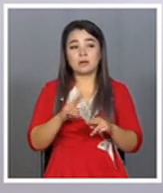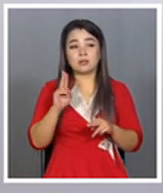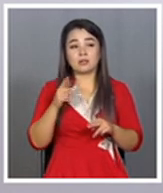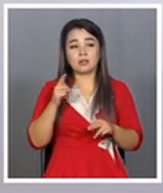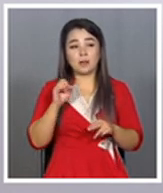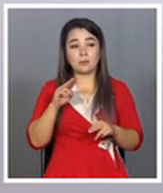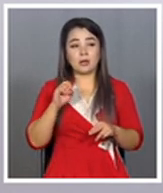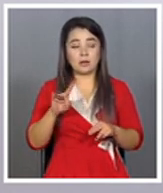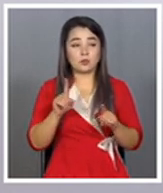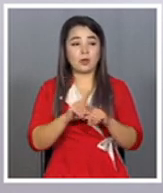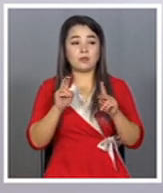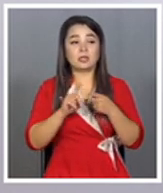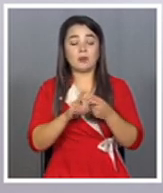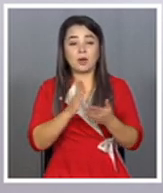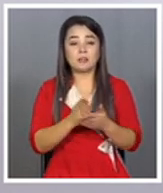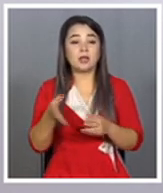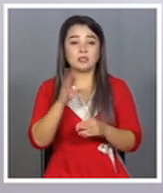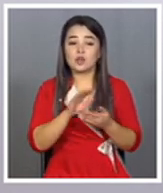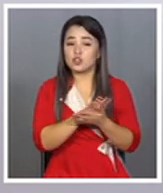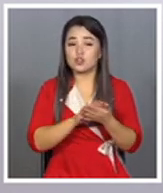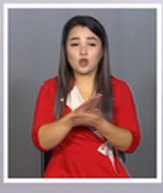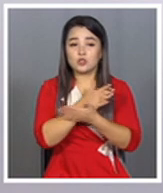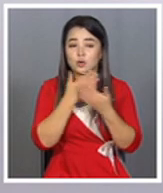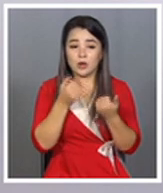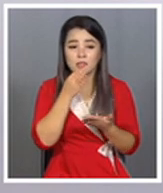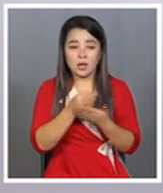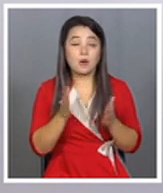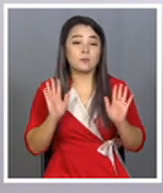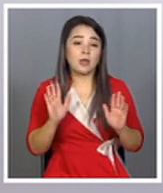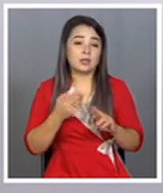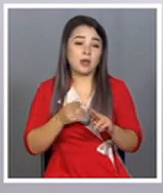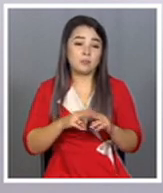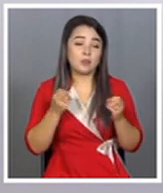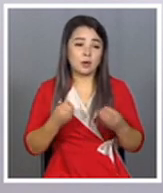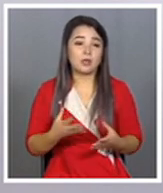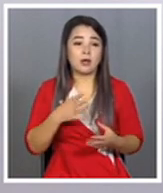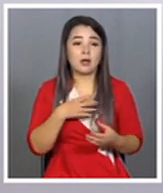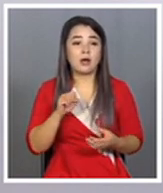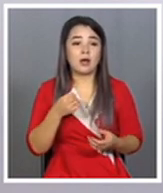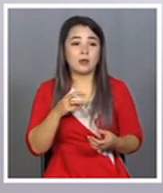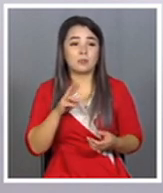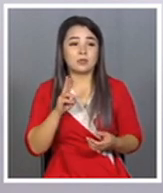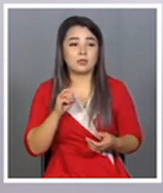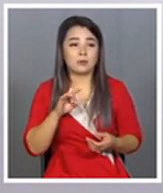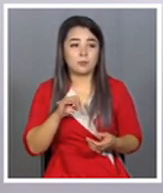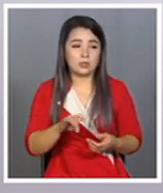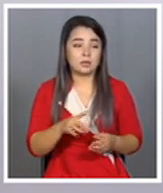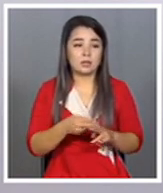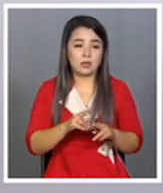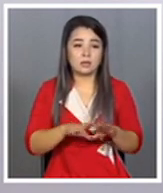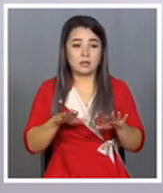вирусы. Ол айтарлықтай ештеңе істемейді. Жай ғана I'm a crapper. Catch me if you